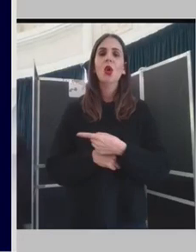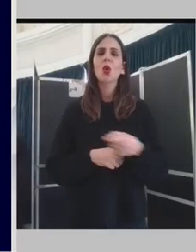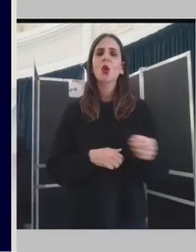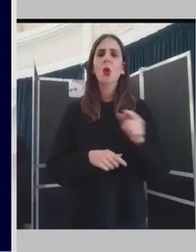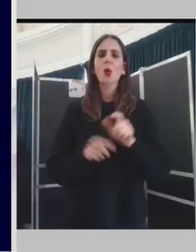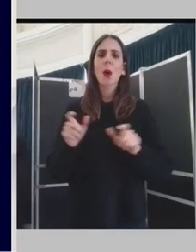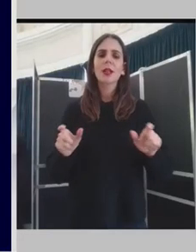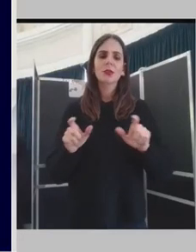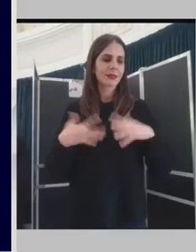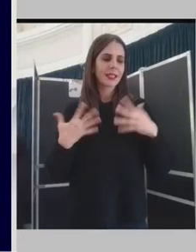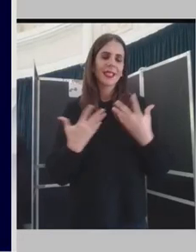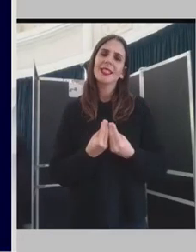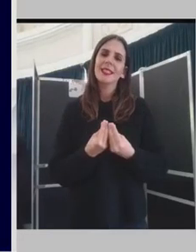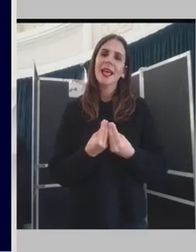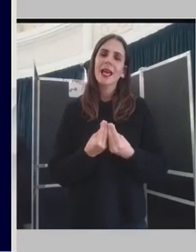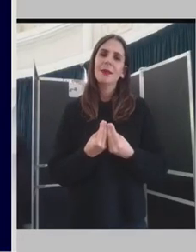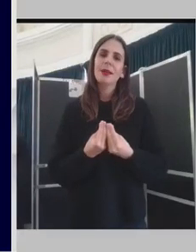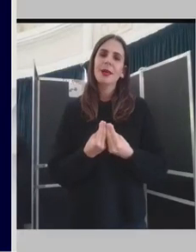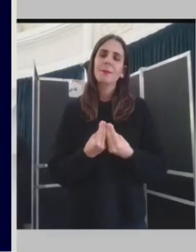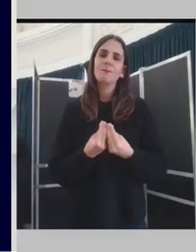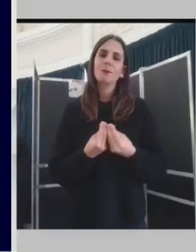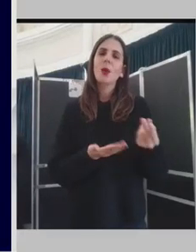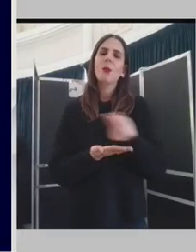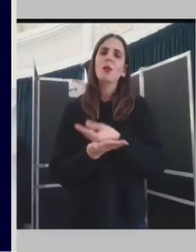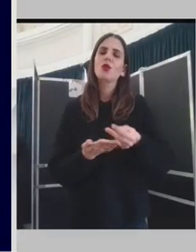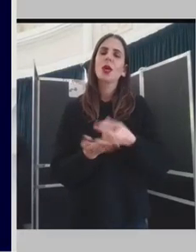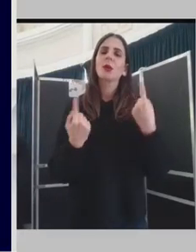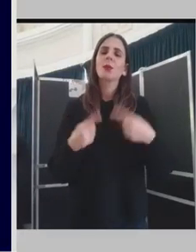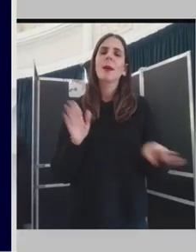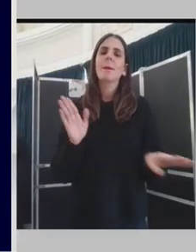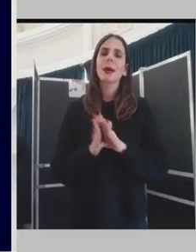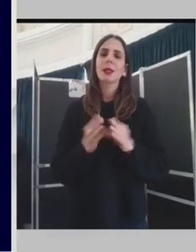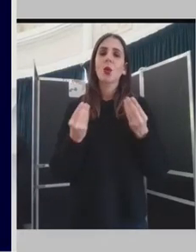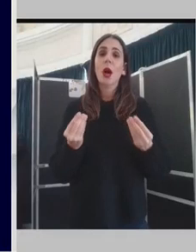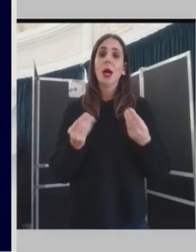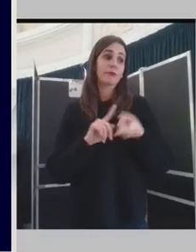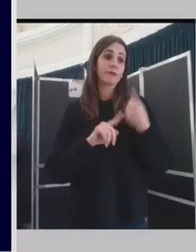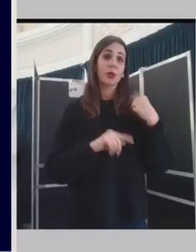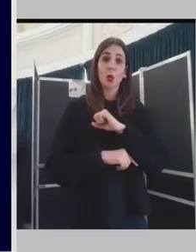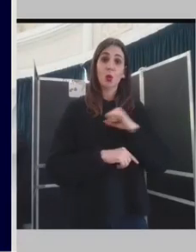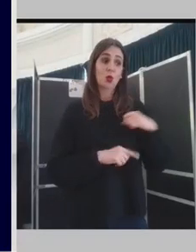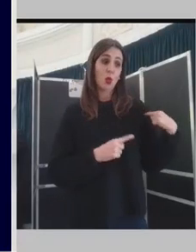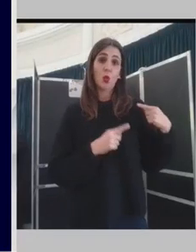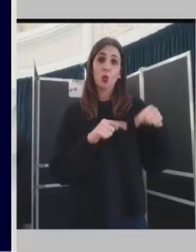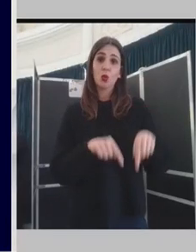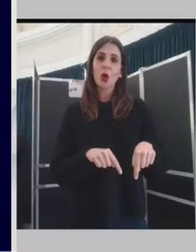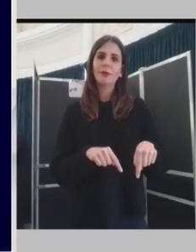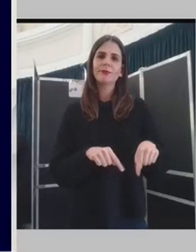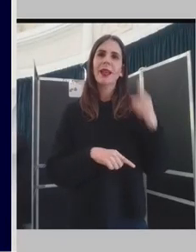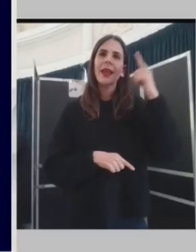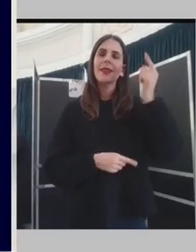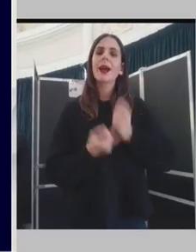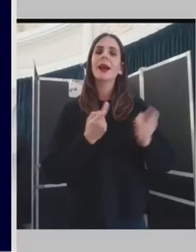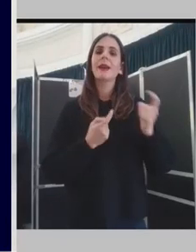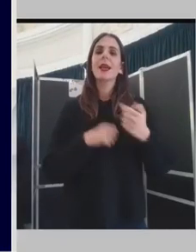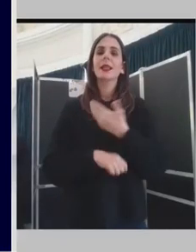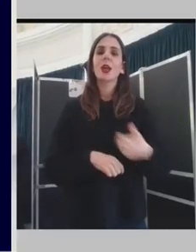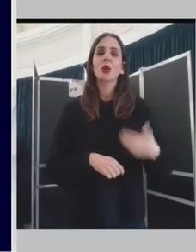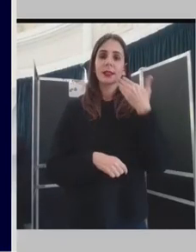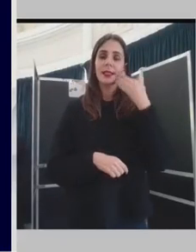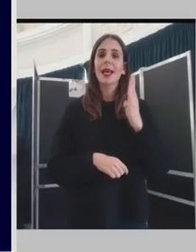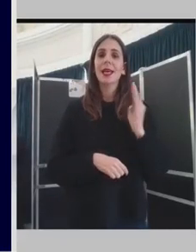che abbiamo cominciato questo viaggio a giugno da un'idea del consigliere Bellassai,